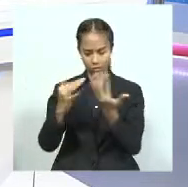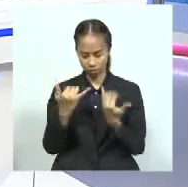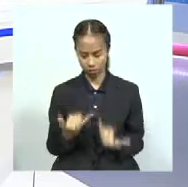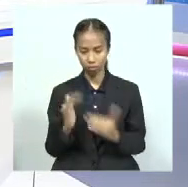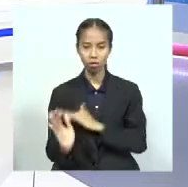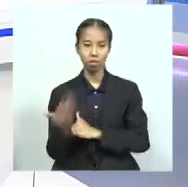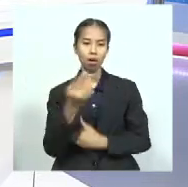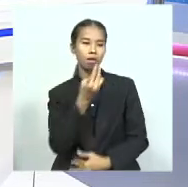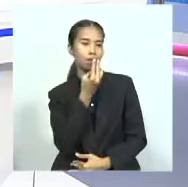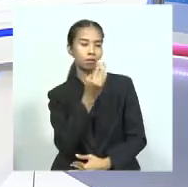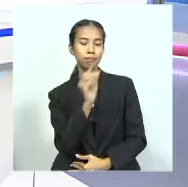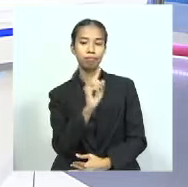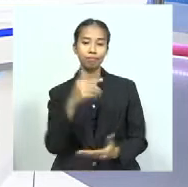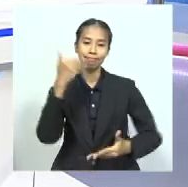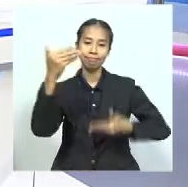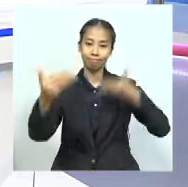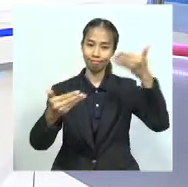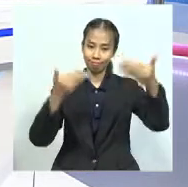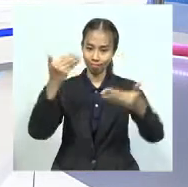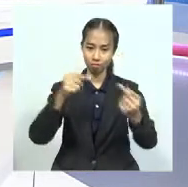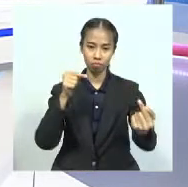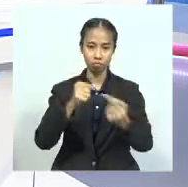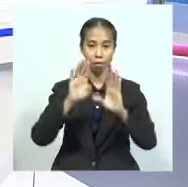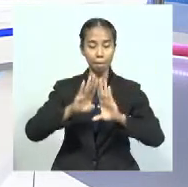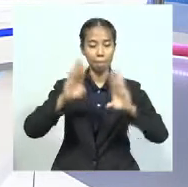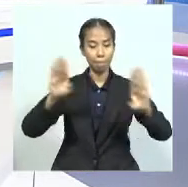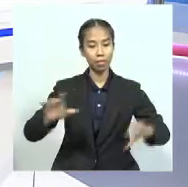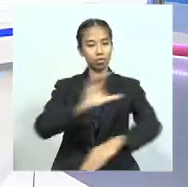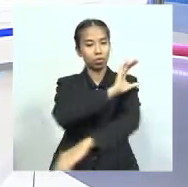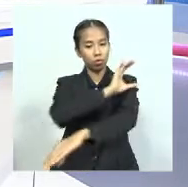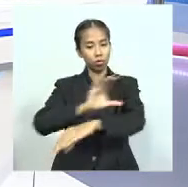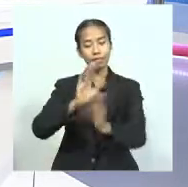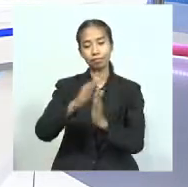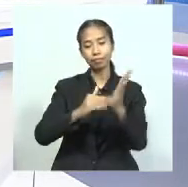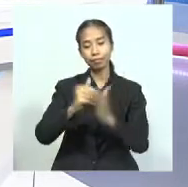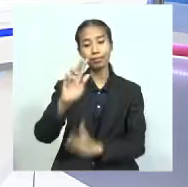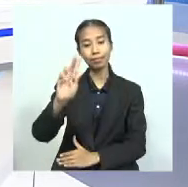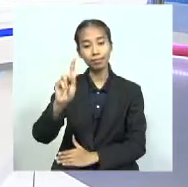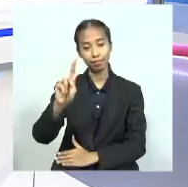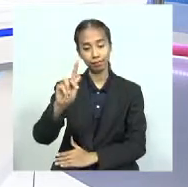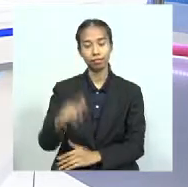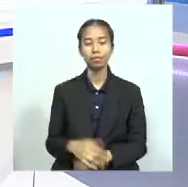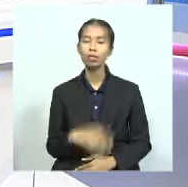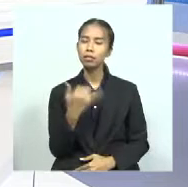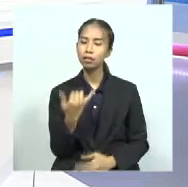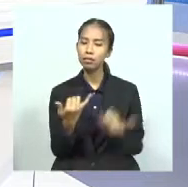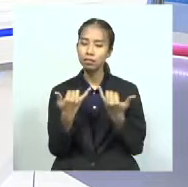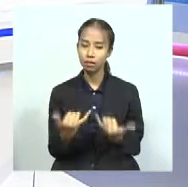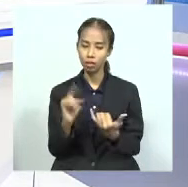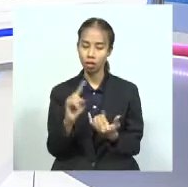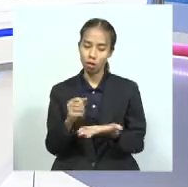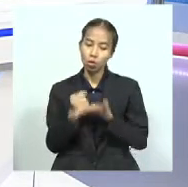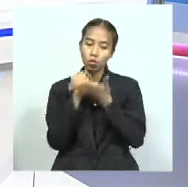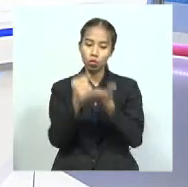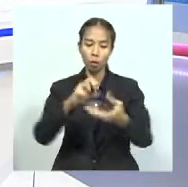านมาหลายคนเห็นไปแล้วนะคะสำหรับกิจกรรมซึ่งเป็นพิธีเปิดรถไฟฟ้าสายสีเขียวแน่นอนเส้นทางนี้ก็จะช่วยแก้ไขปัญหา